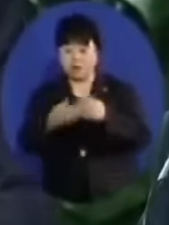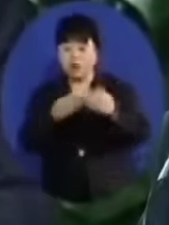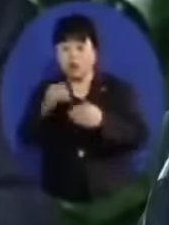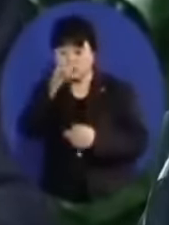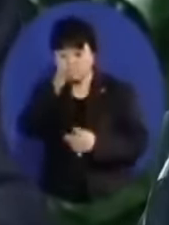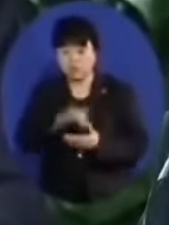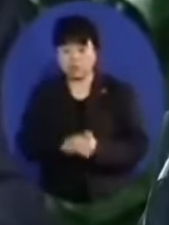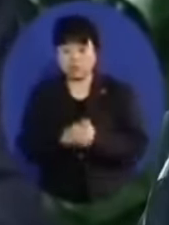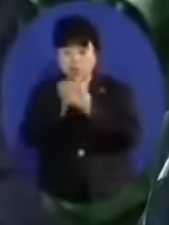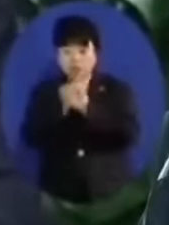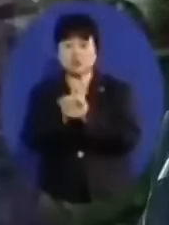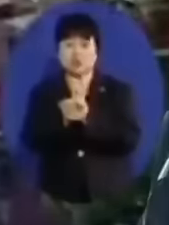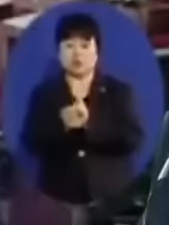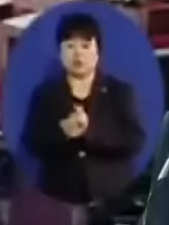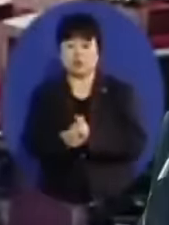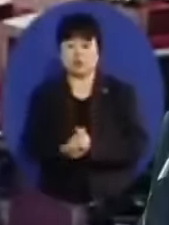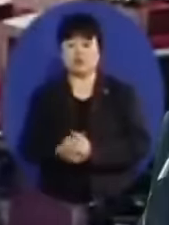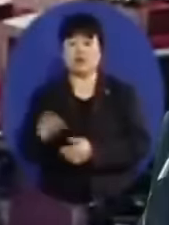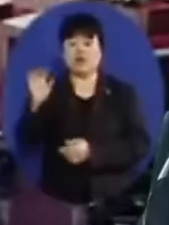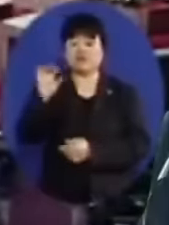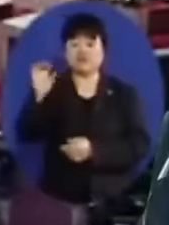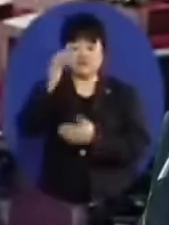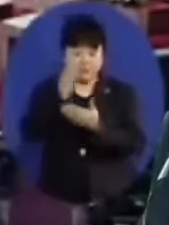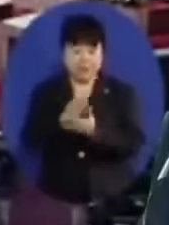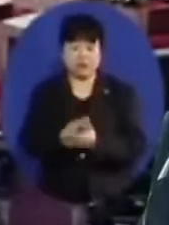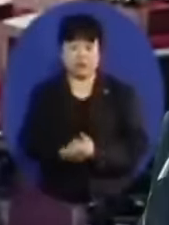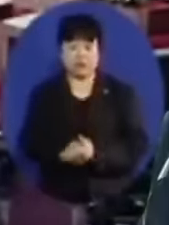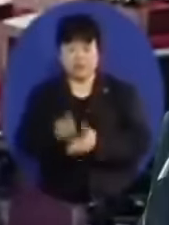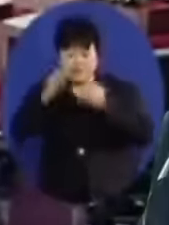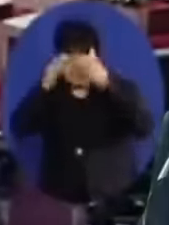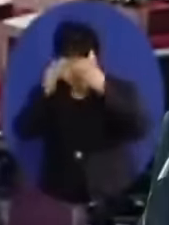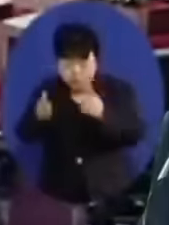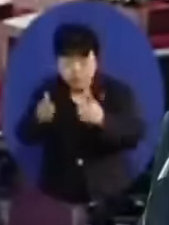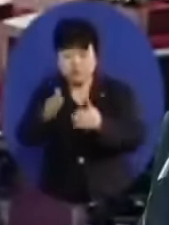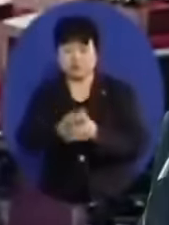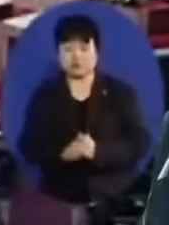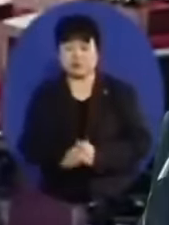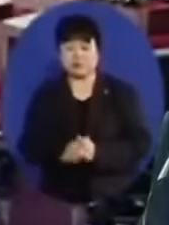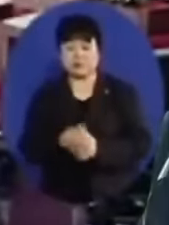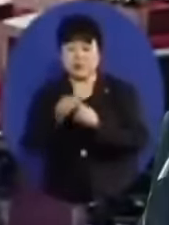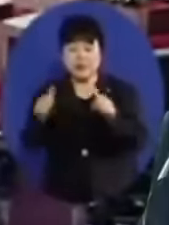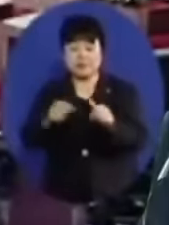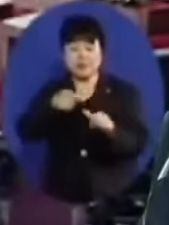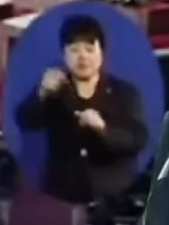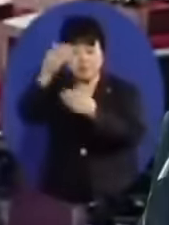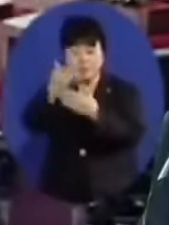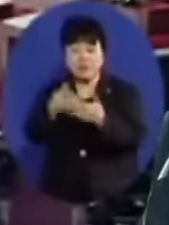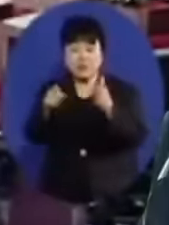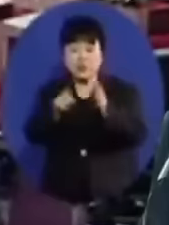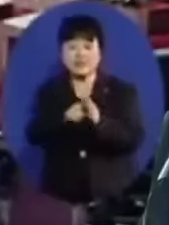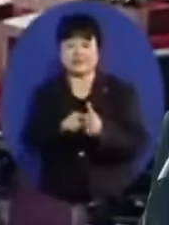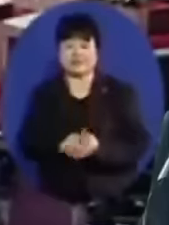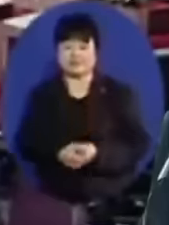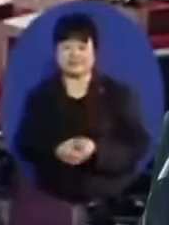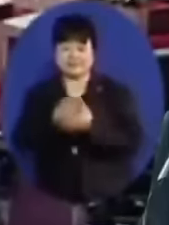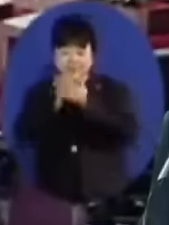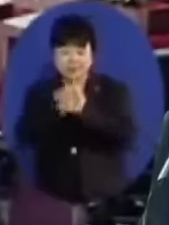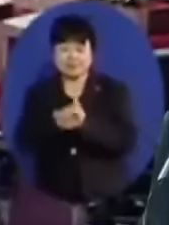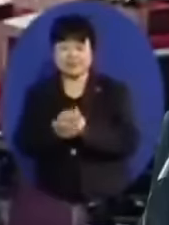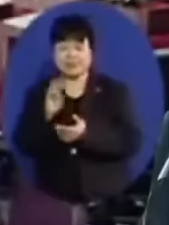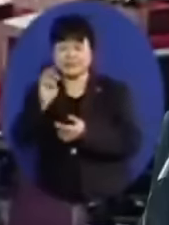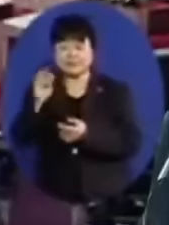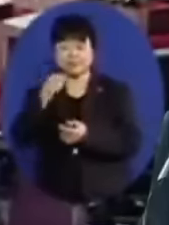그러므로 기도를 중언 부언하지 말고 집중적으로 하세요. 남편 구원받기를 원하면 와서 한 30분 동안 남편